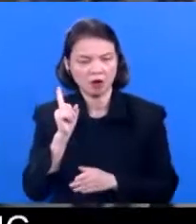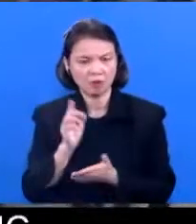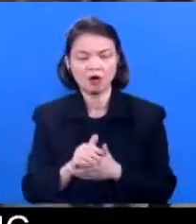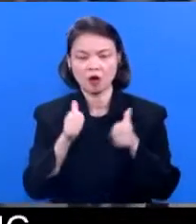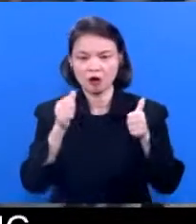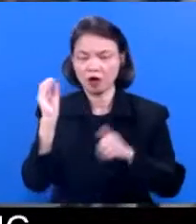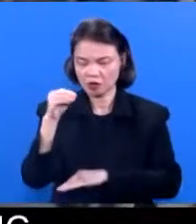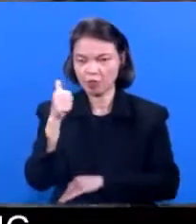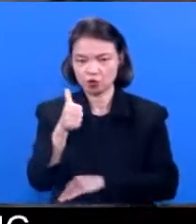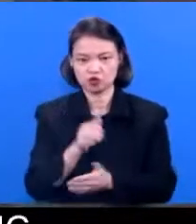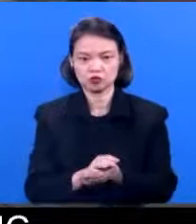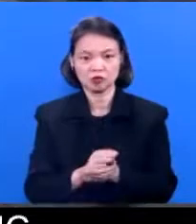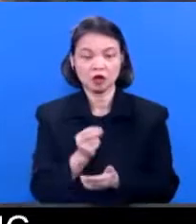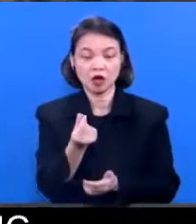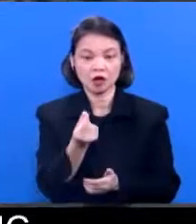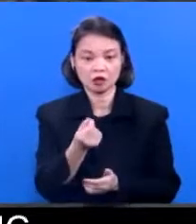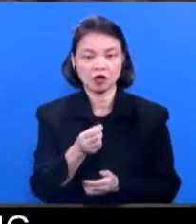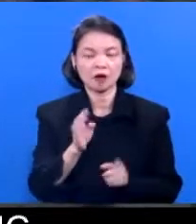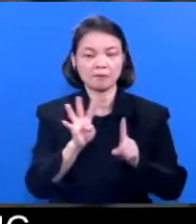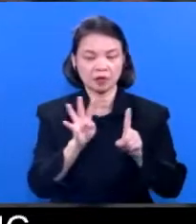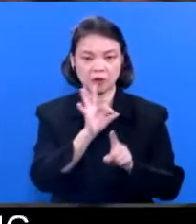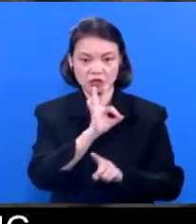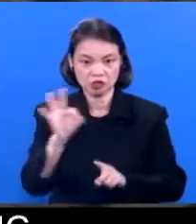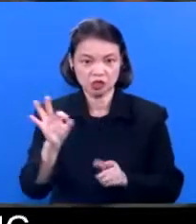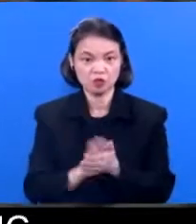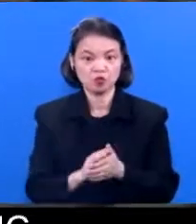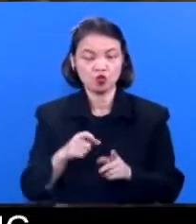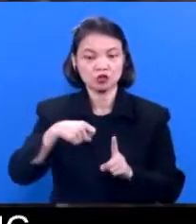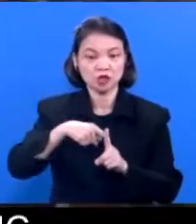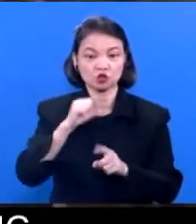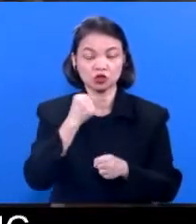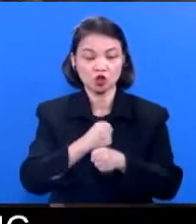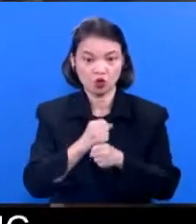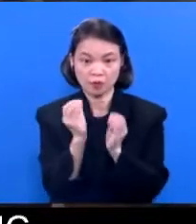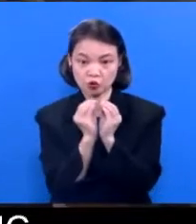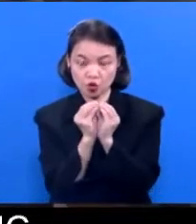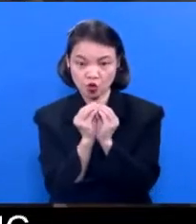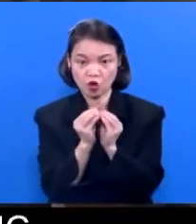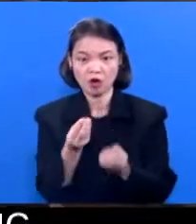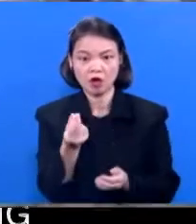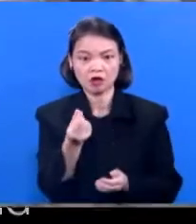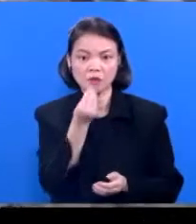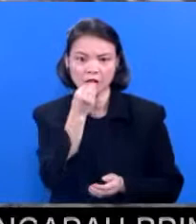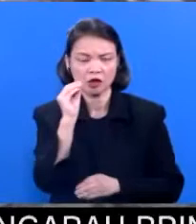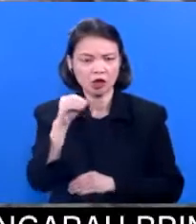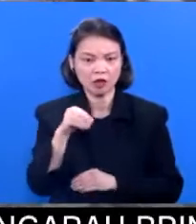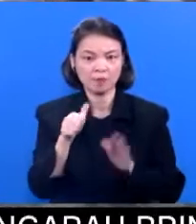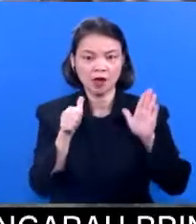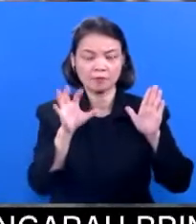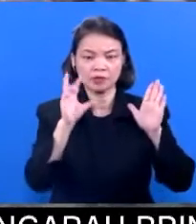hanya Rp14.000 per kilogram dan pakan ayam Rp6.800 per kilogram, hal tersebut tidak bisa menutup biaya operasional